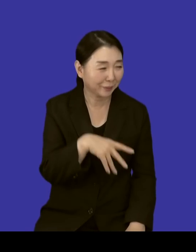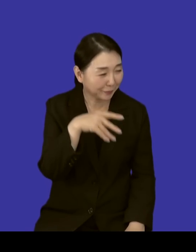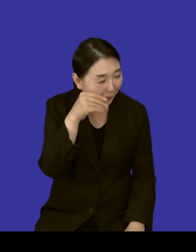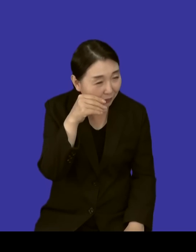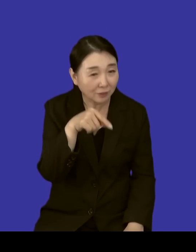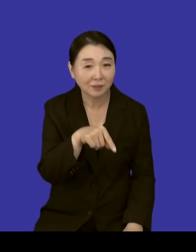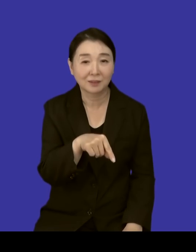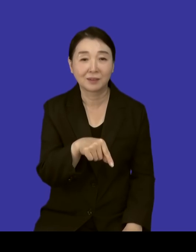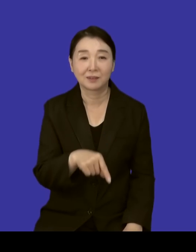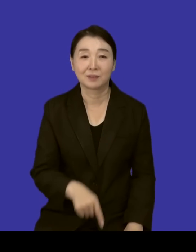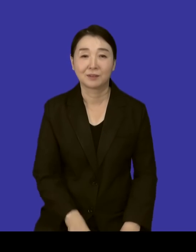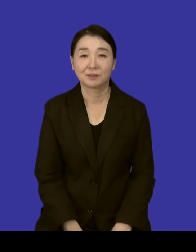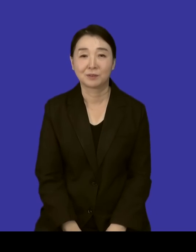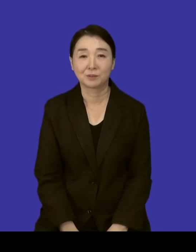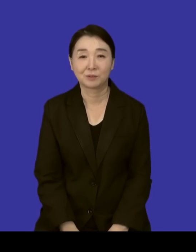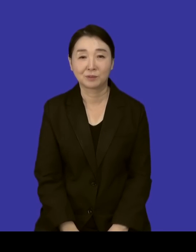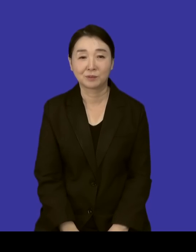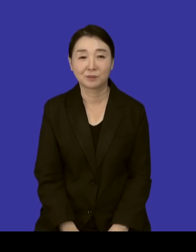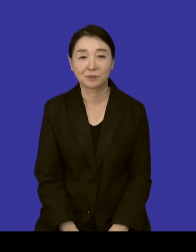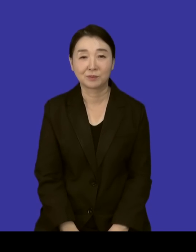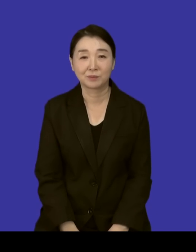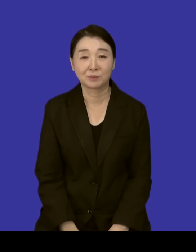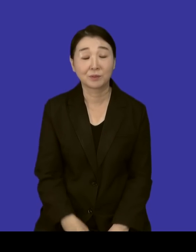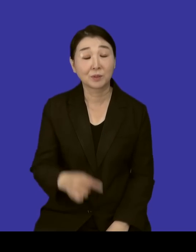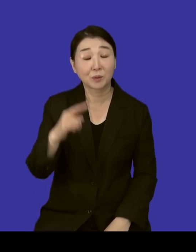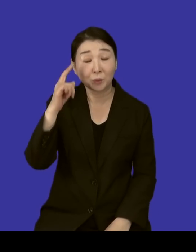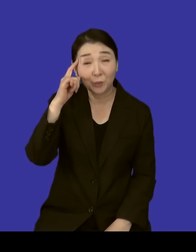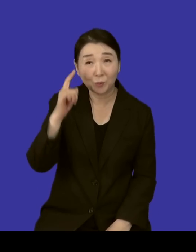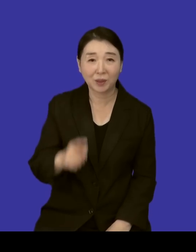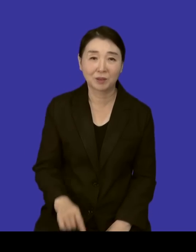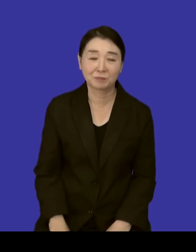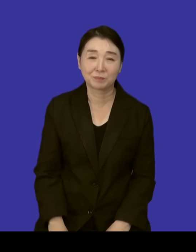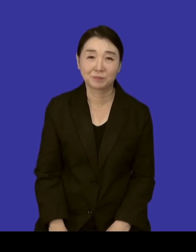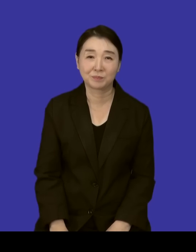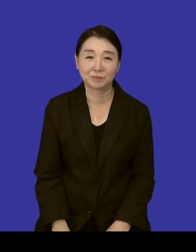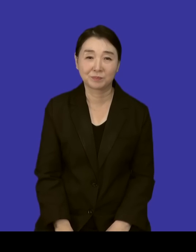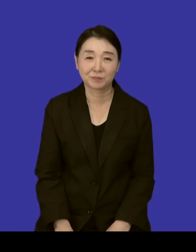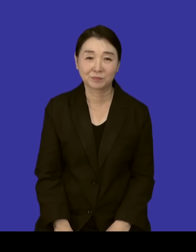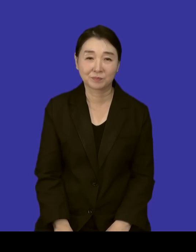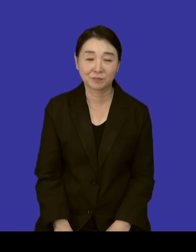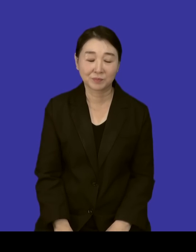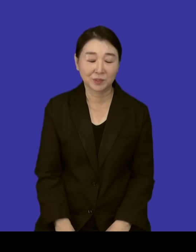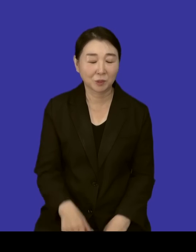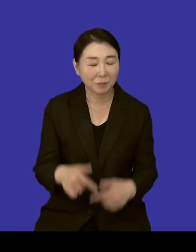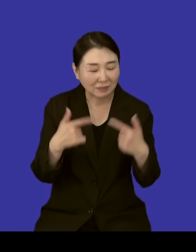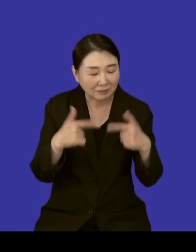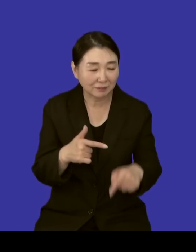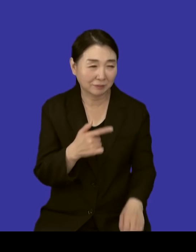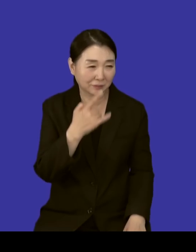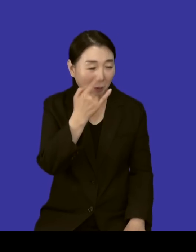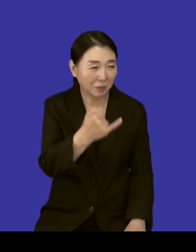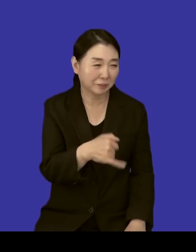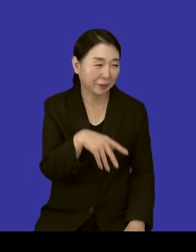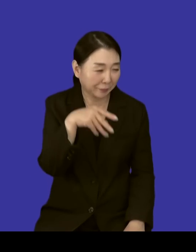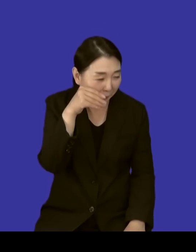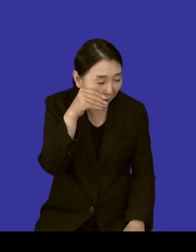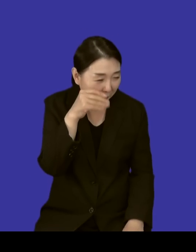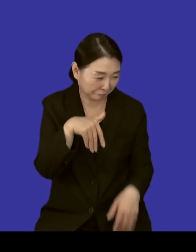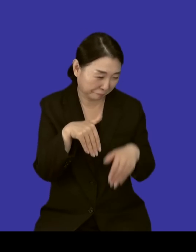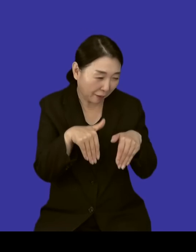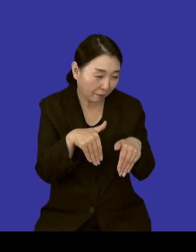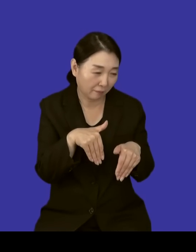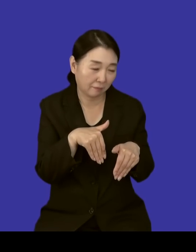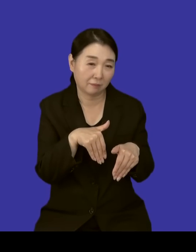네네네네네, 악어 비늘 속에 기생하는 물고기처럼 너무나 비굴하게 날마다 어머니한테 네네네네.